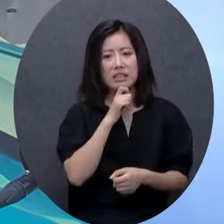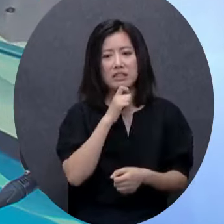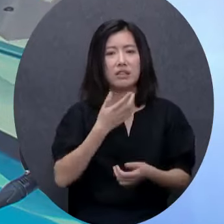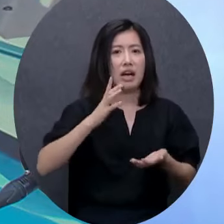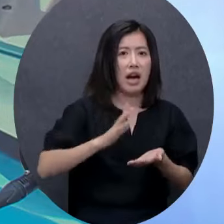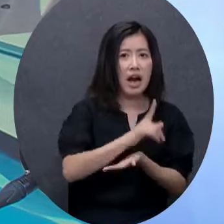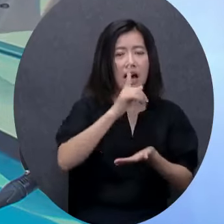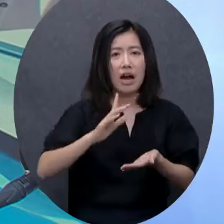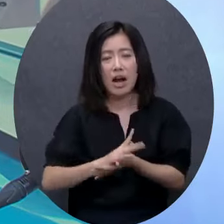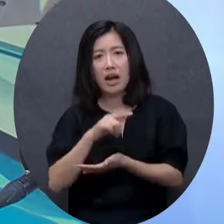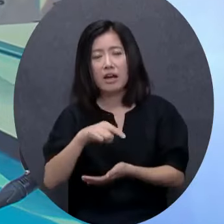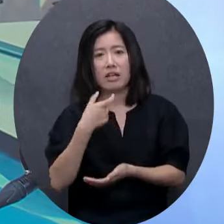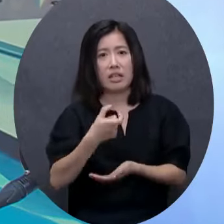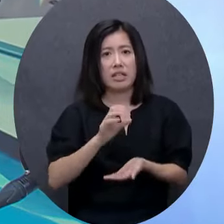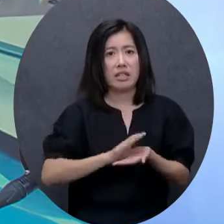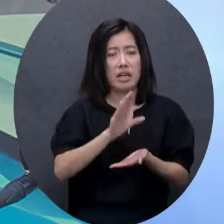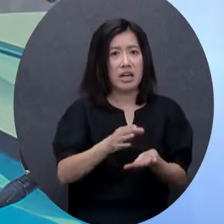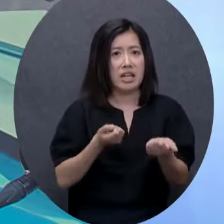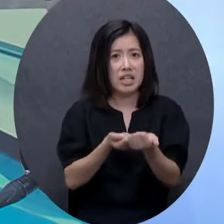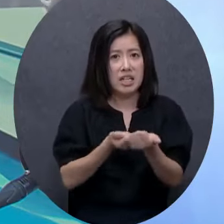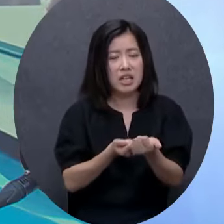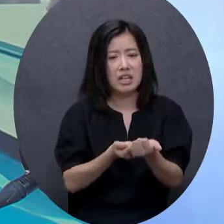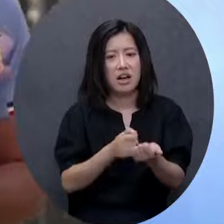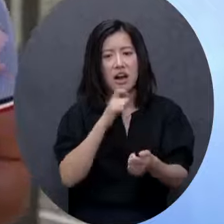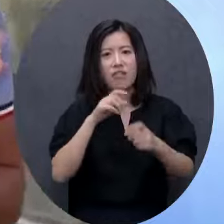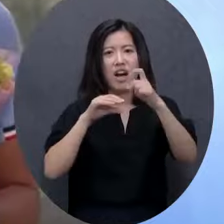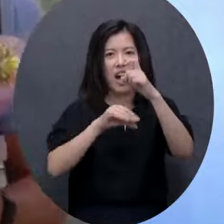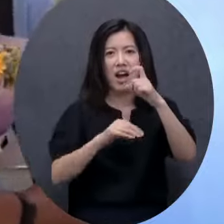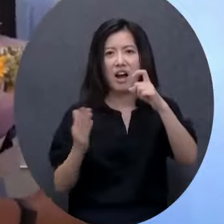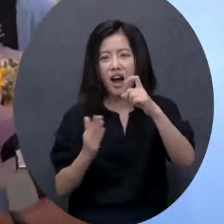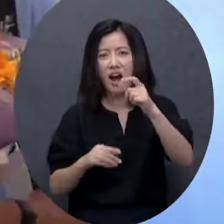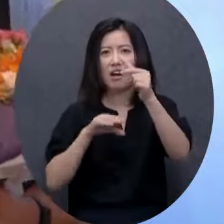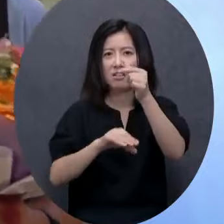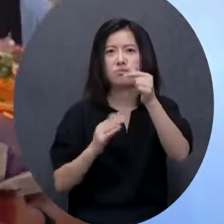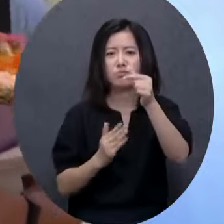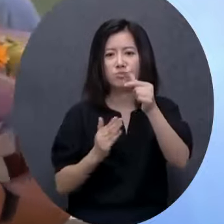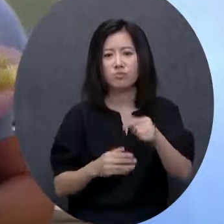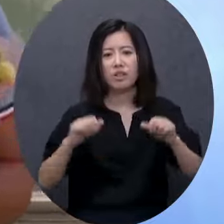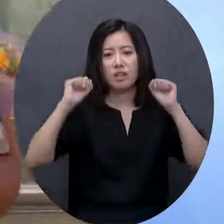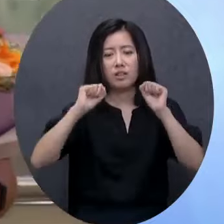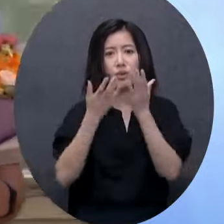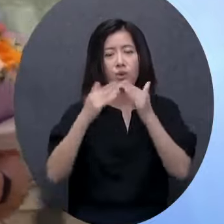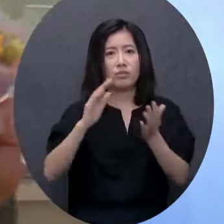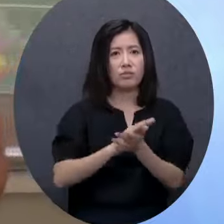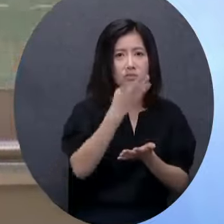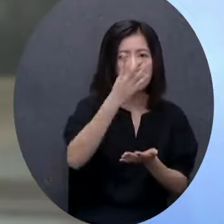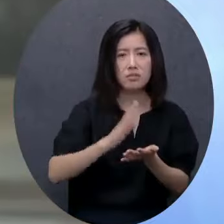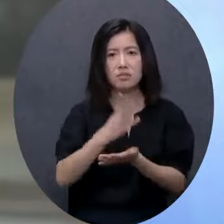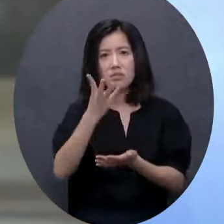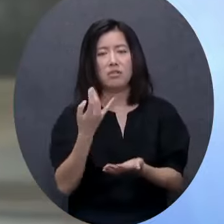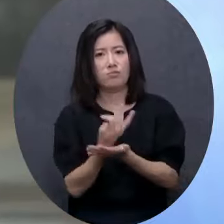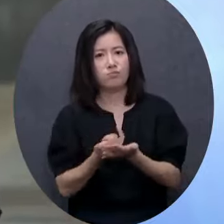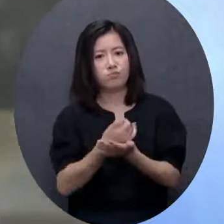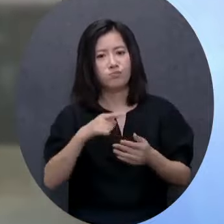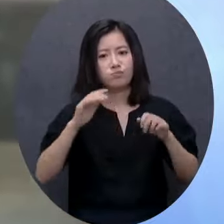即係我哋每一年即係去到差唔多，我哋經費差唔多係去到9億幾10億。 體院每四年檢討一次精英運動